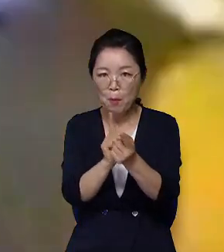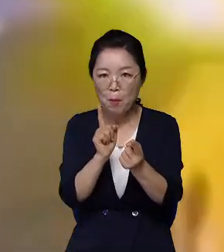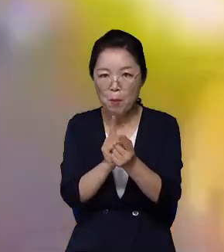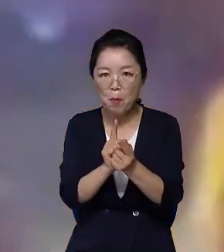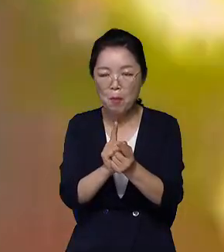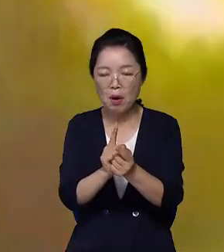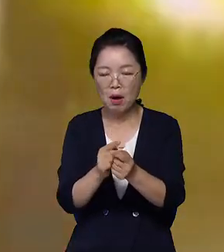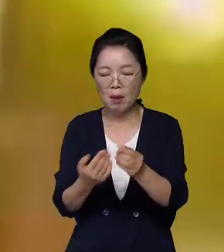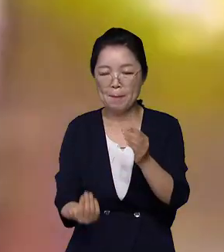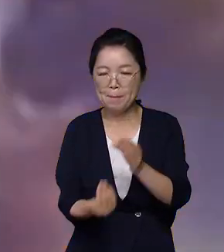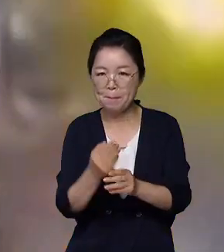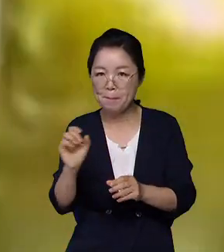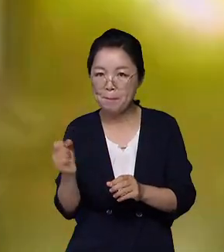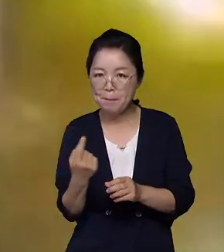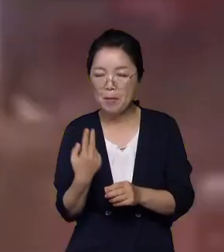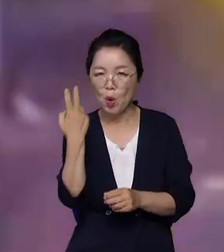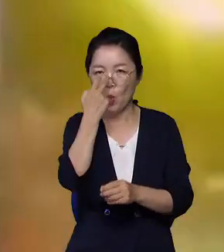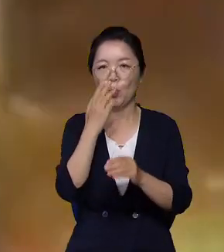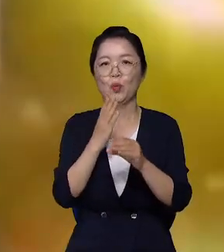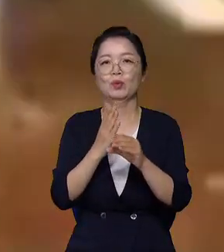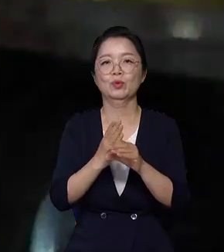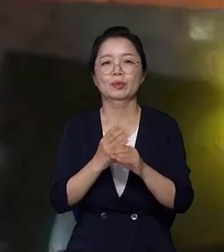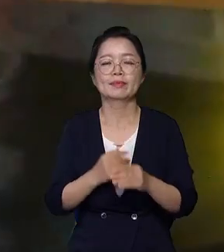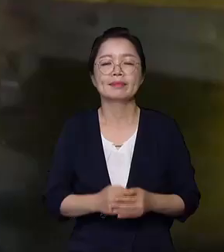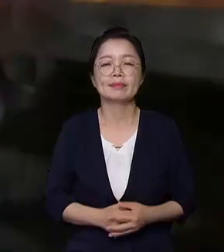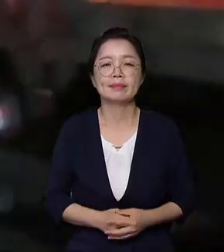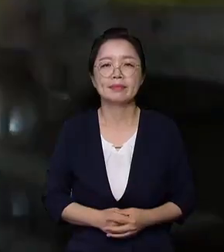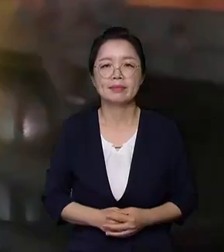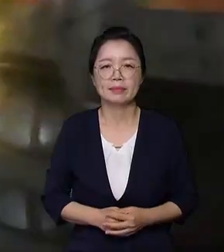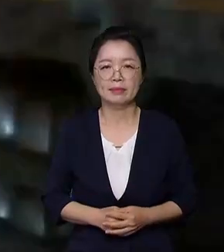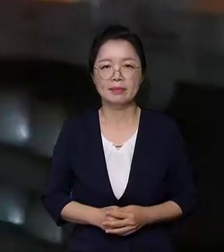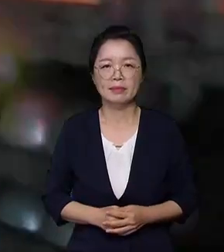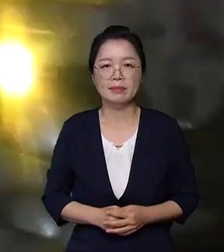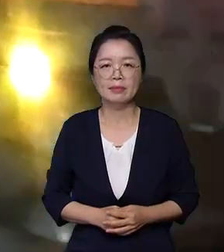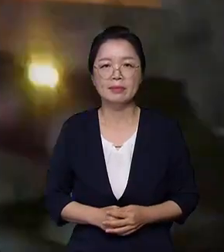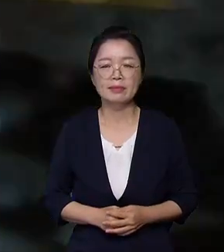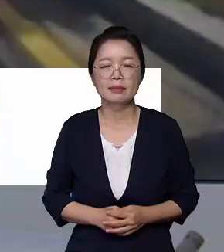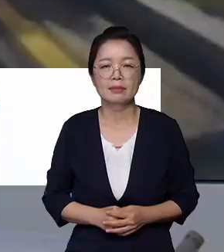사고 경위를 조사하고 있습니다. KBC 김서영입니다.